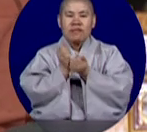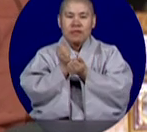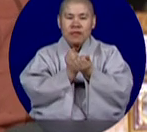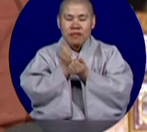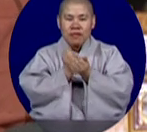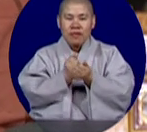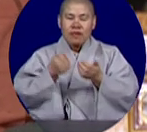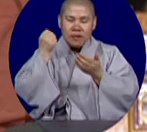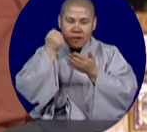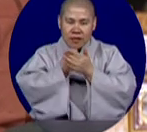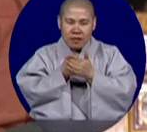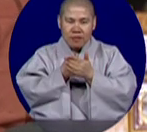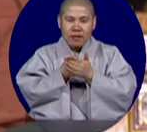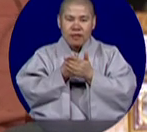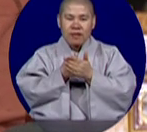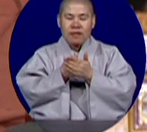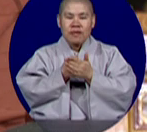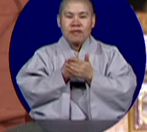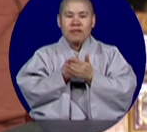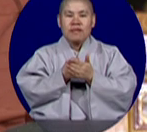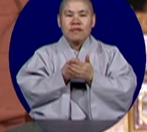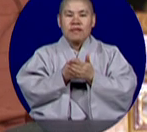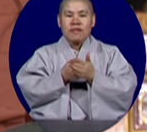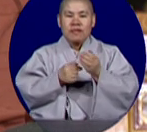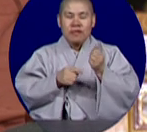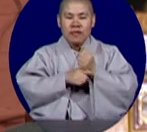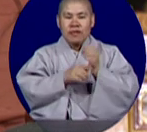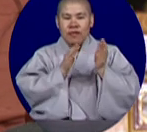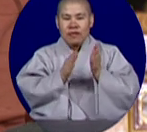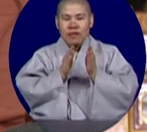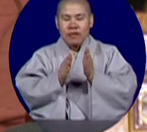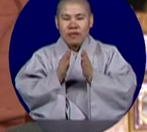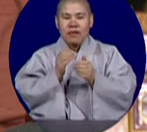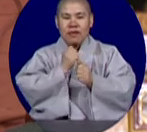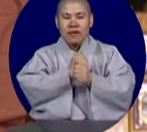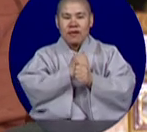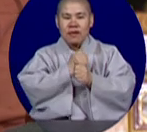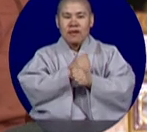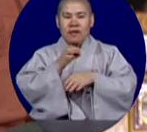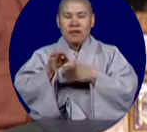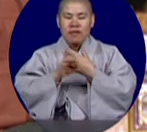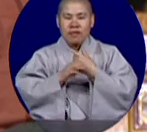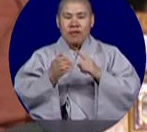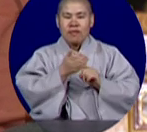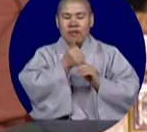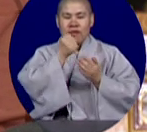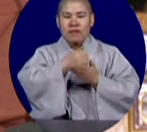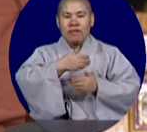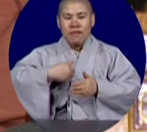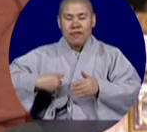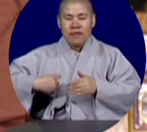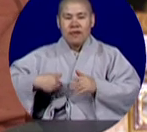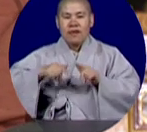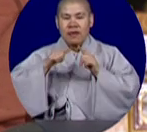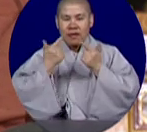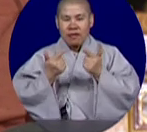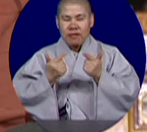해석하고 판단하고 정리하고 이거는 아닌 거거든요.